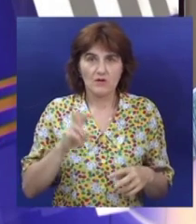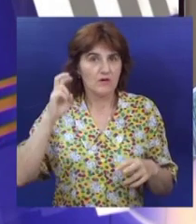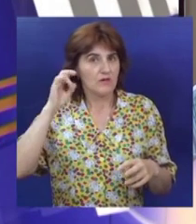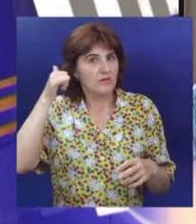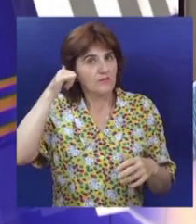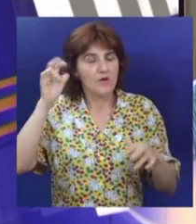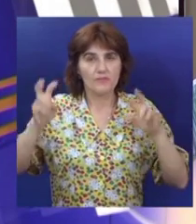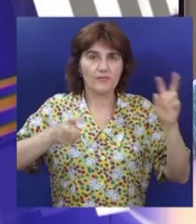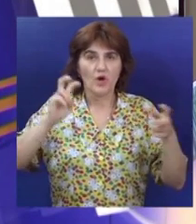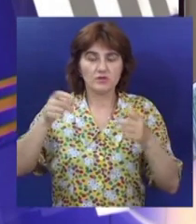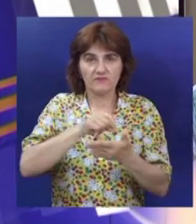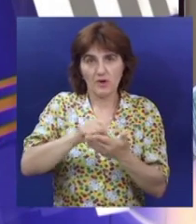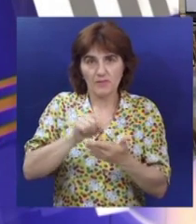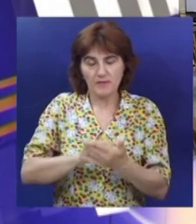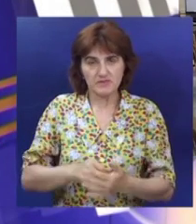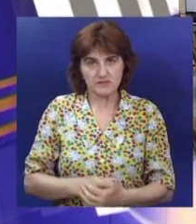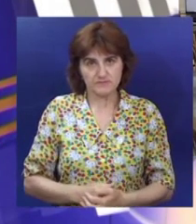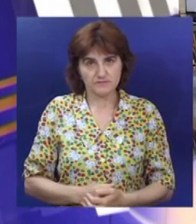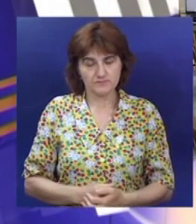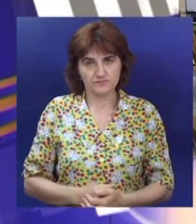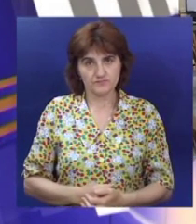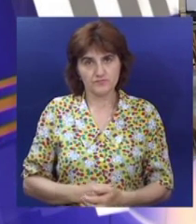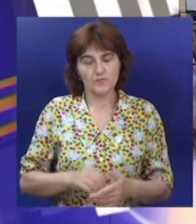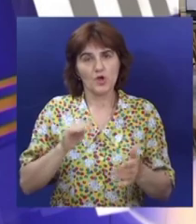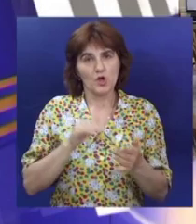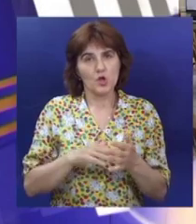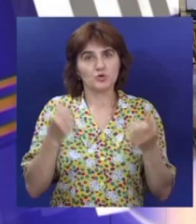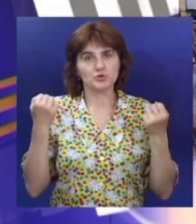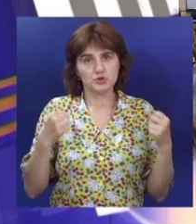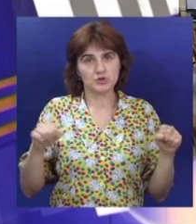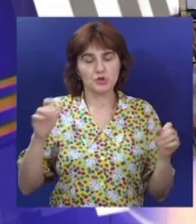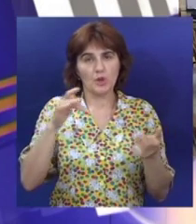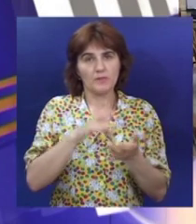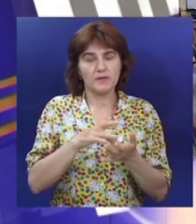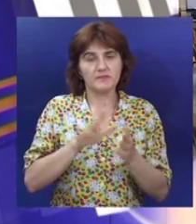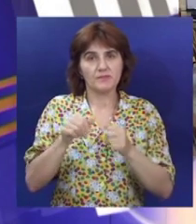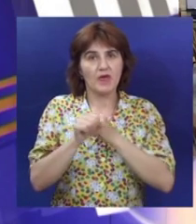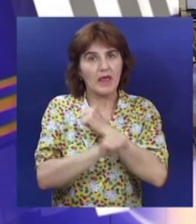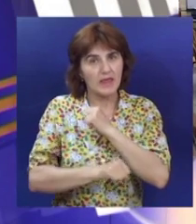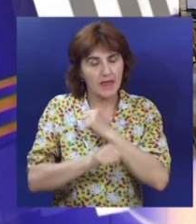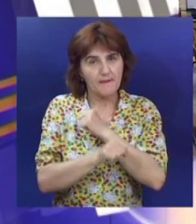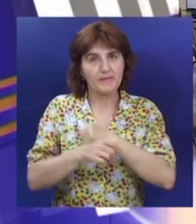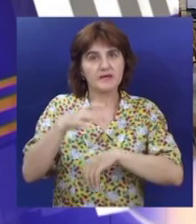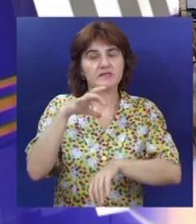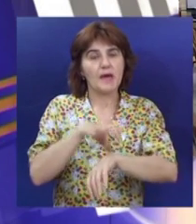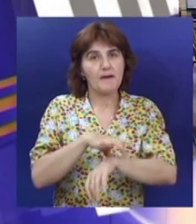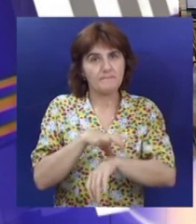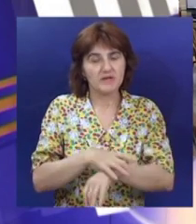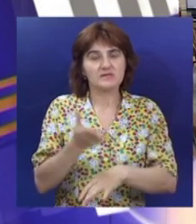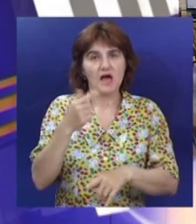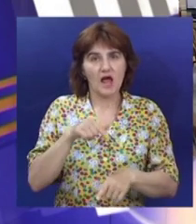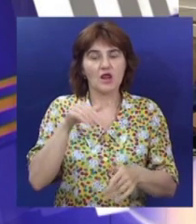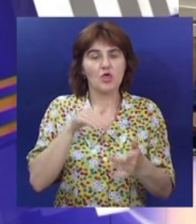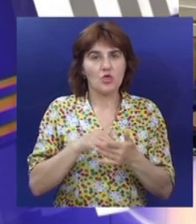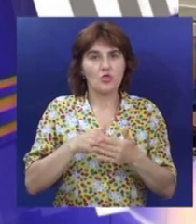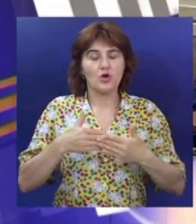već su pozivi tu za prepis. Osim u ekonomskoj, slobodnih mesta ima još i u gimnaziji i medicinskoj, ali